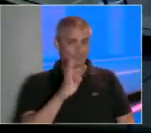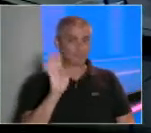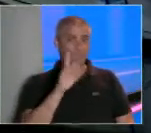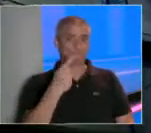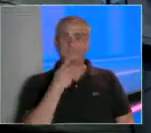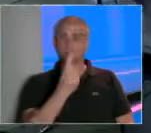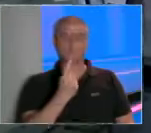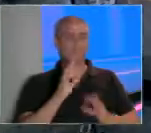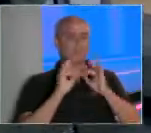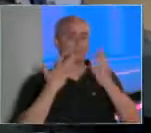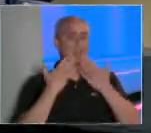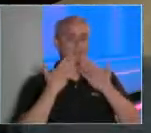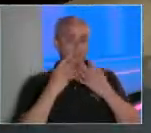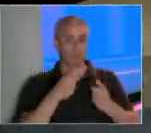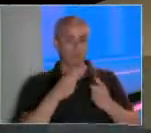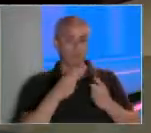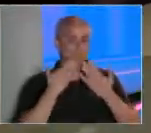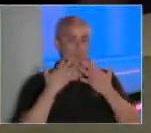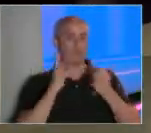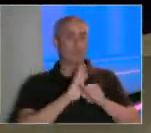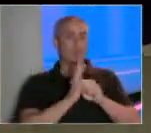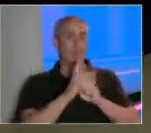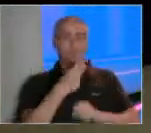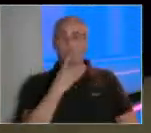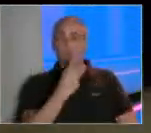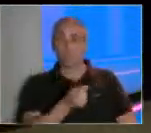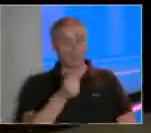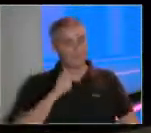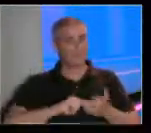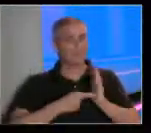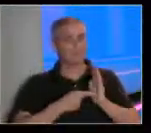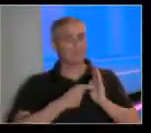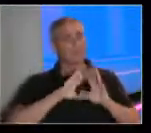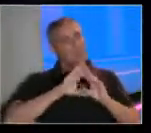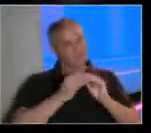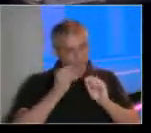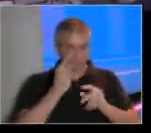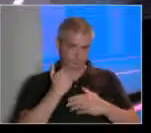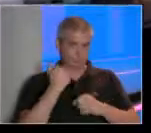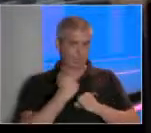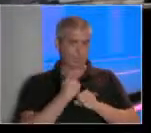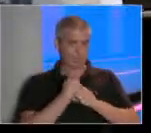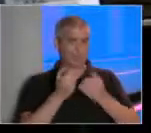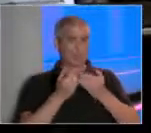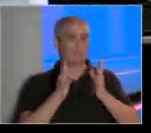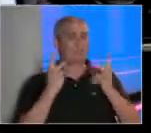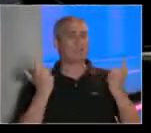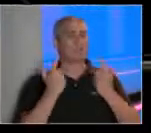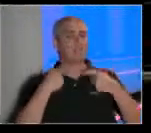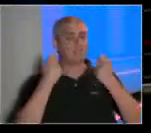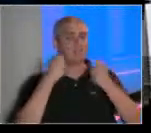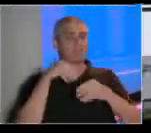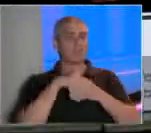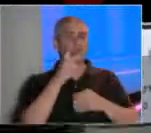ממש בפתח הדברים, בישיבת הקורונה, אומר שמתכוונים להשלים את העבודה לפתיחת אירועי התרבות